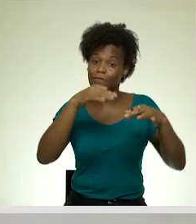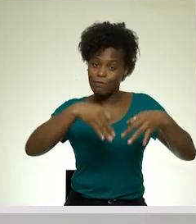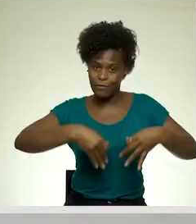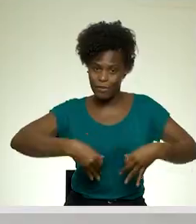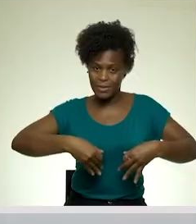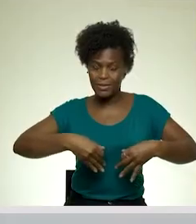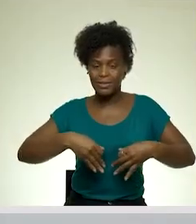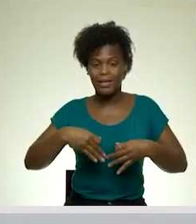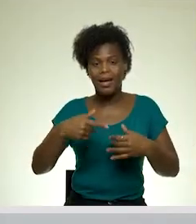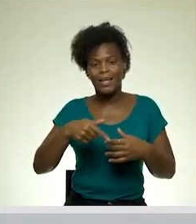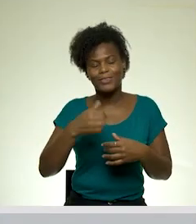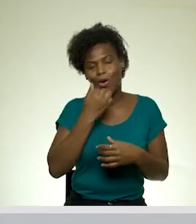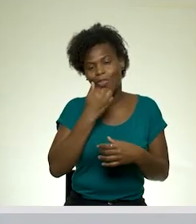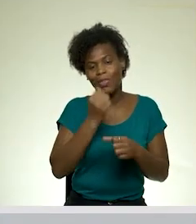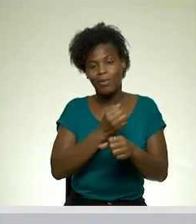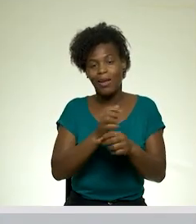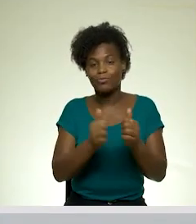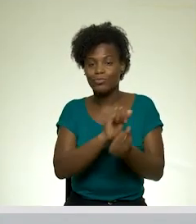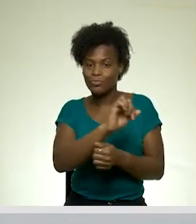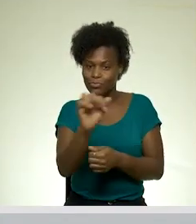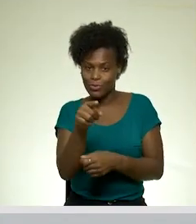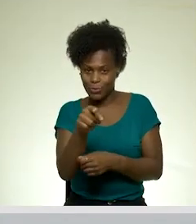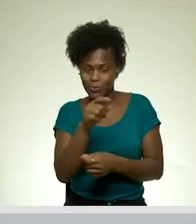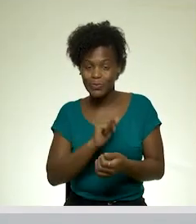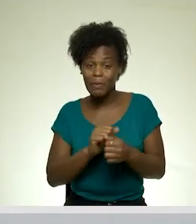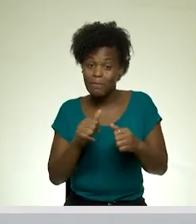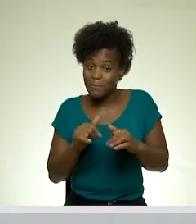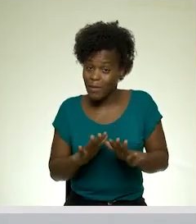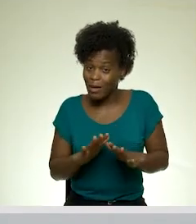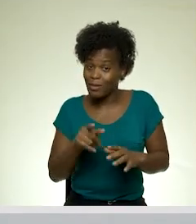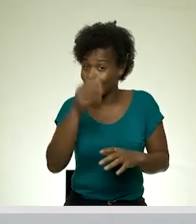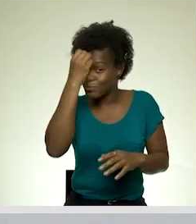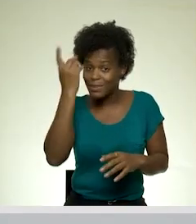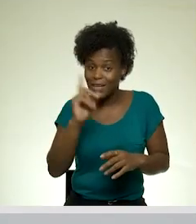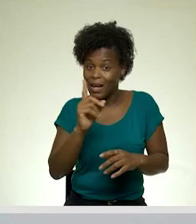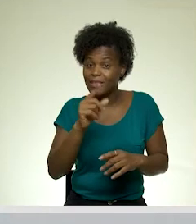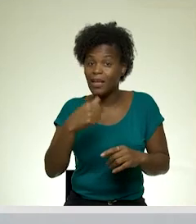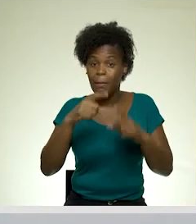séance. Ça a été un plaisir de travailler avec toi. Mais n'oublie pas de